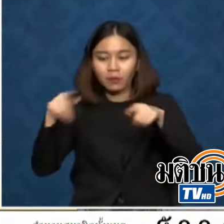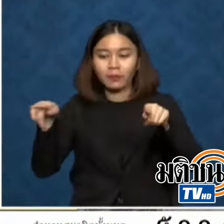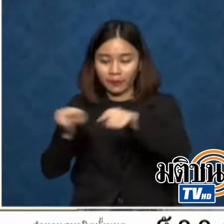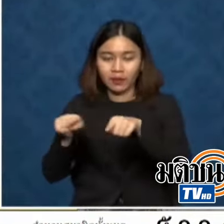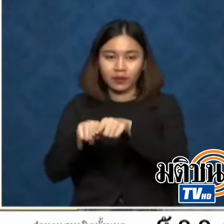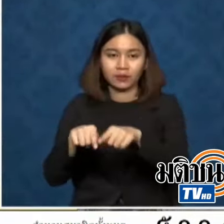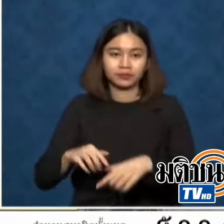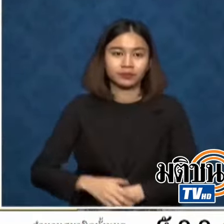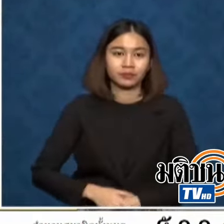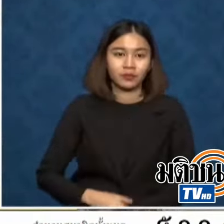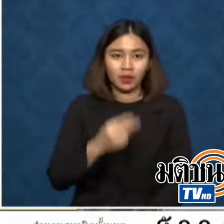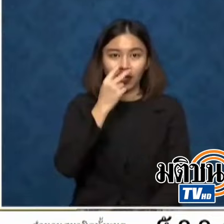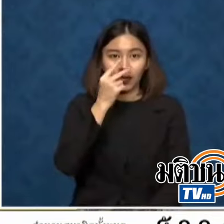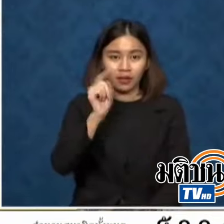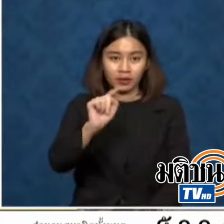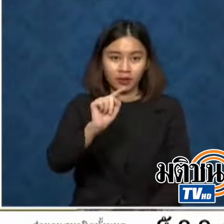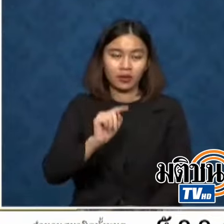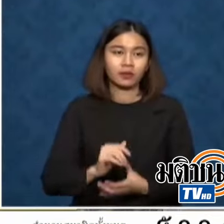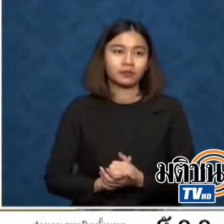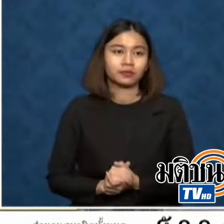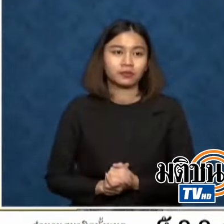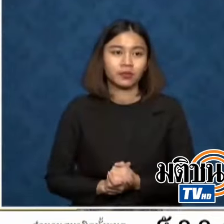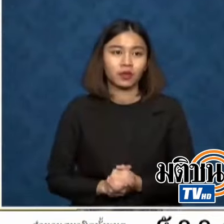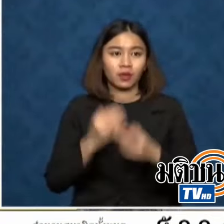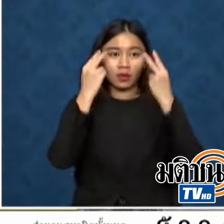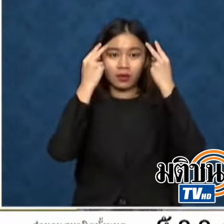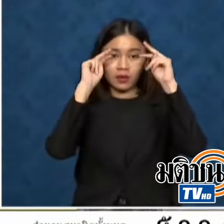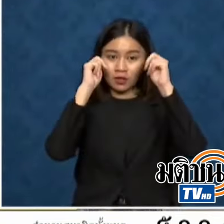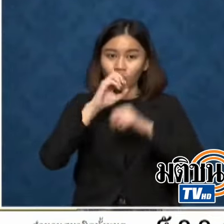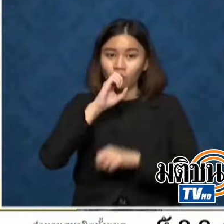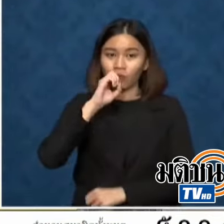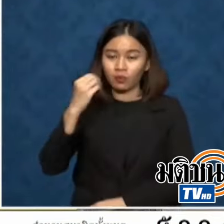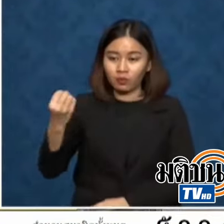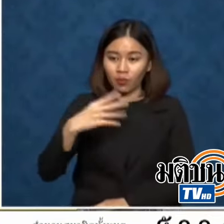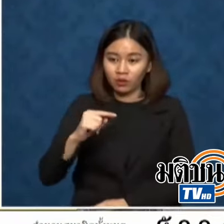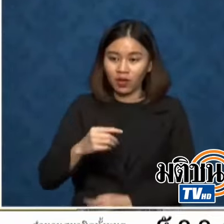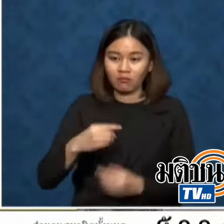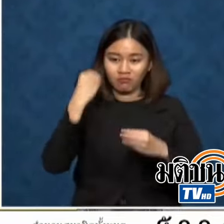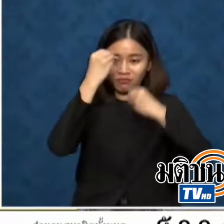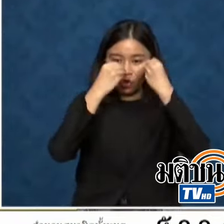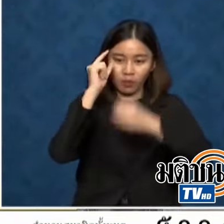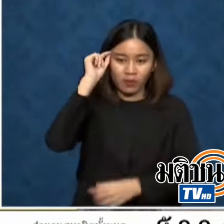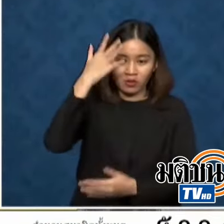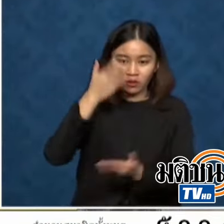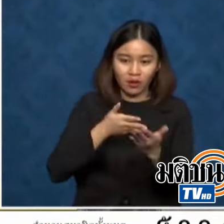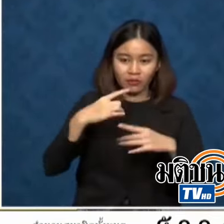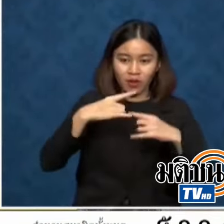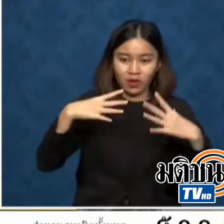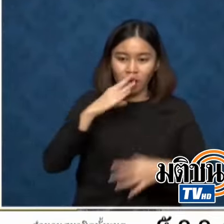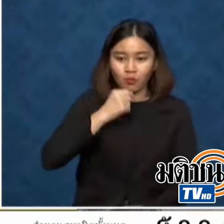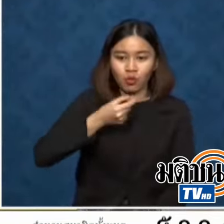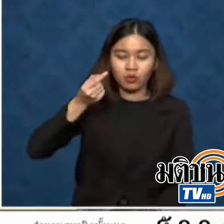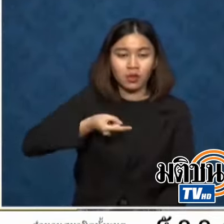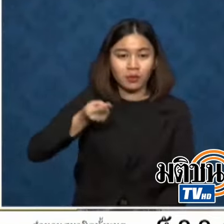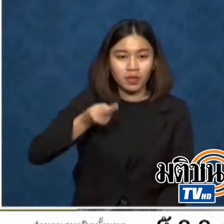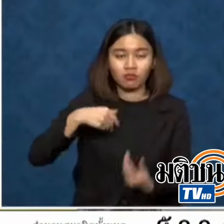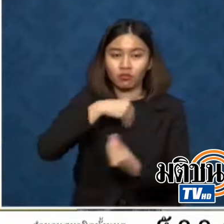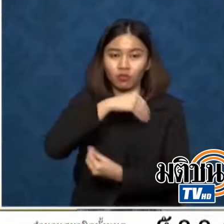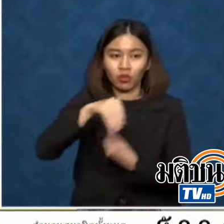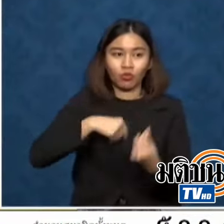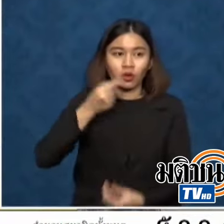ครับผมเห็นภาพตรงนี้ว่าท่านนายกบอกว่างงฝ่ายค้านพูดแต่เรื่องเดิมๆใช่